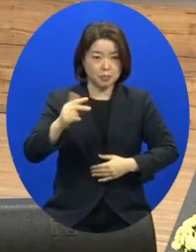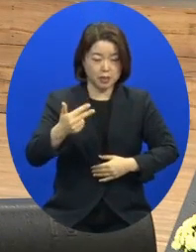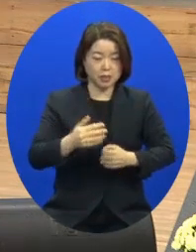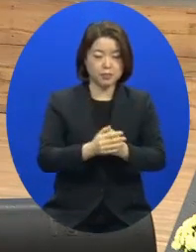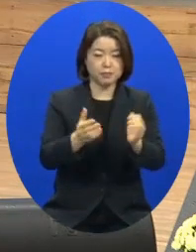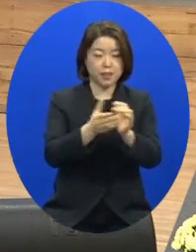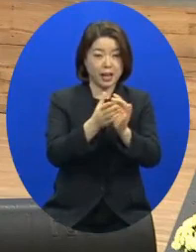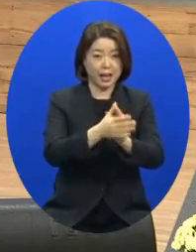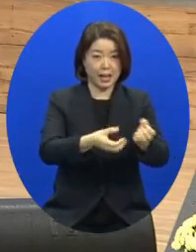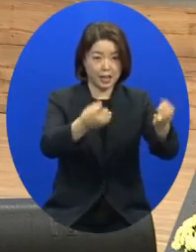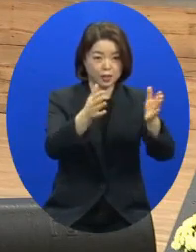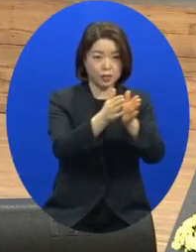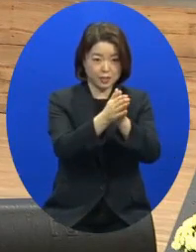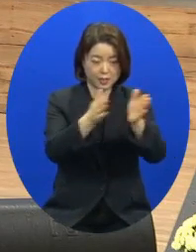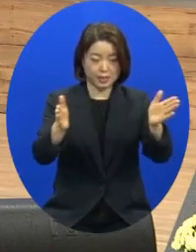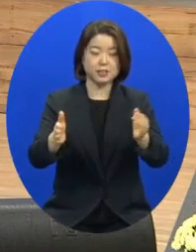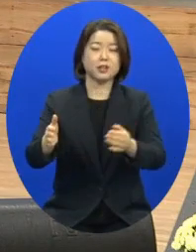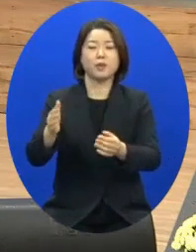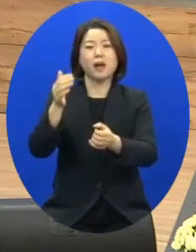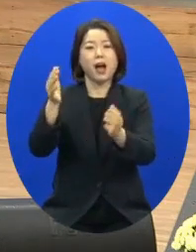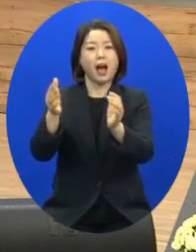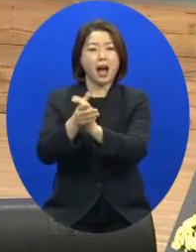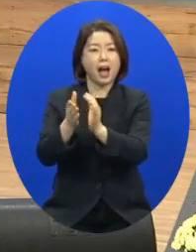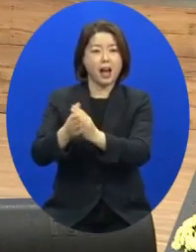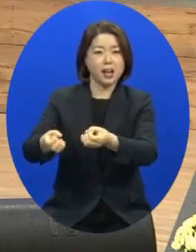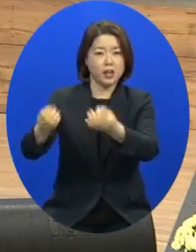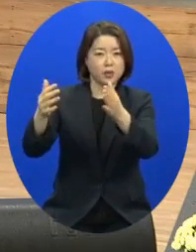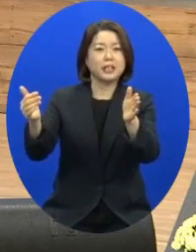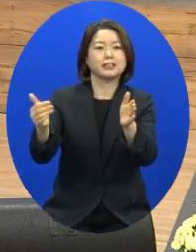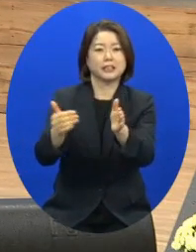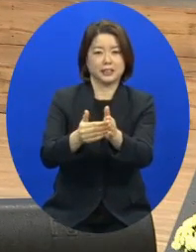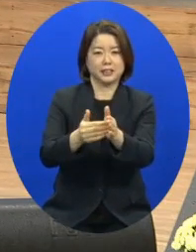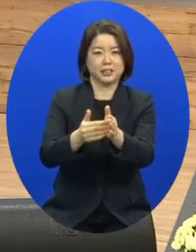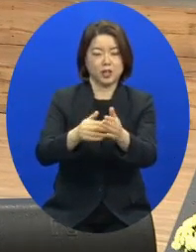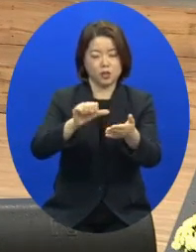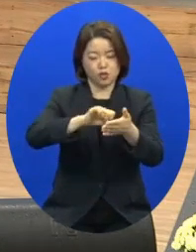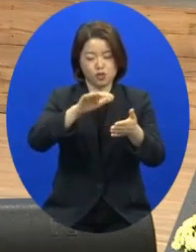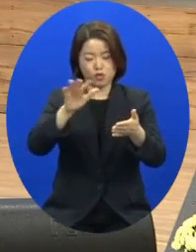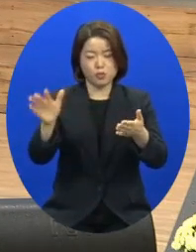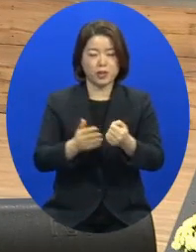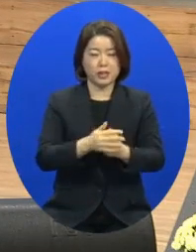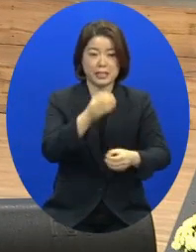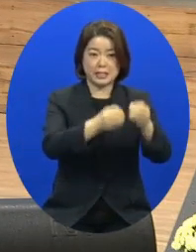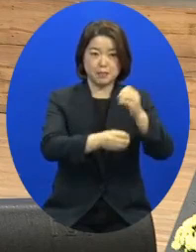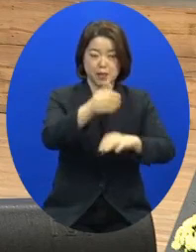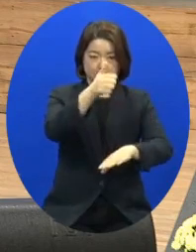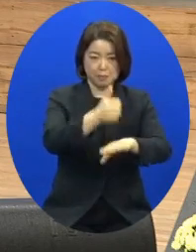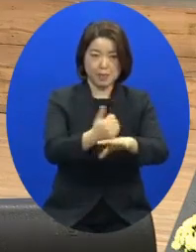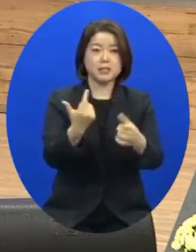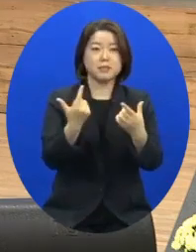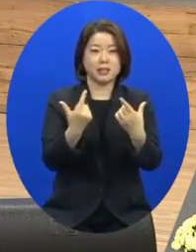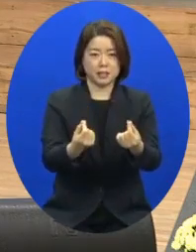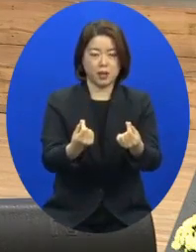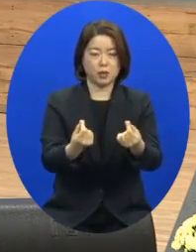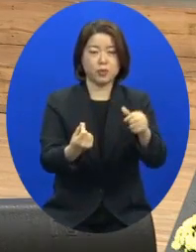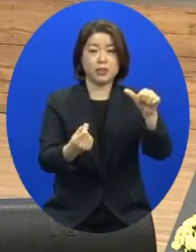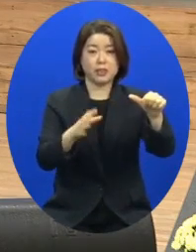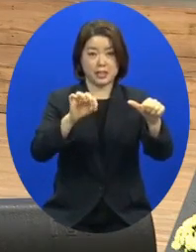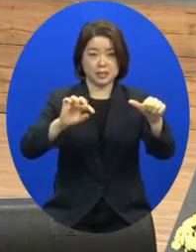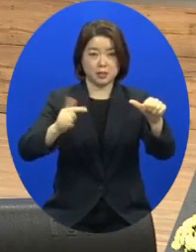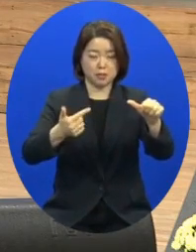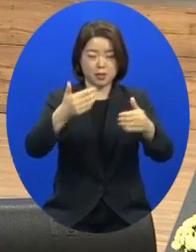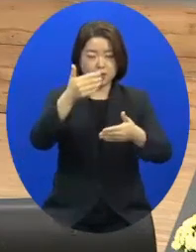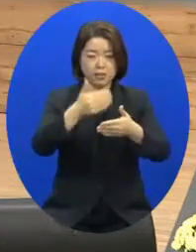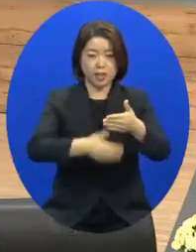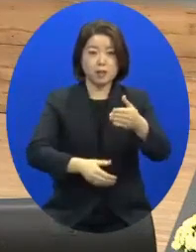끝나는 유명한 찬양시입니다. 정말 시편의 마지막 다운 그런 다섯 편의 남은